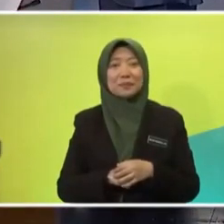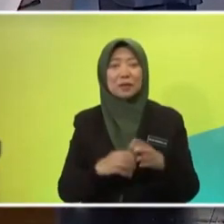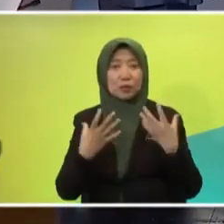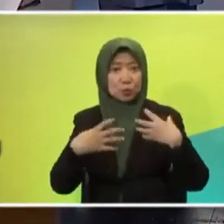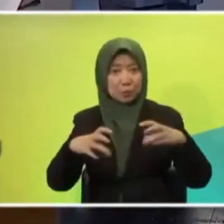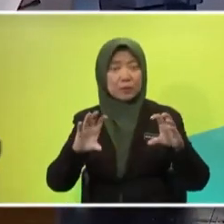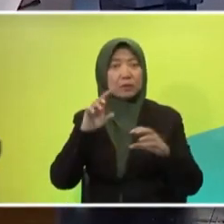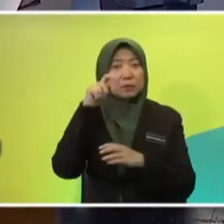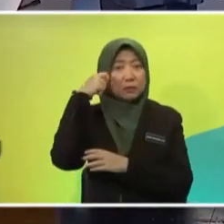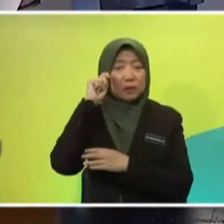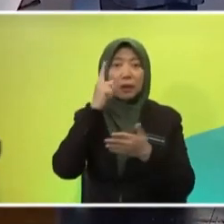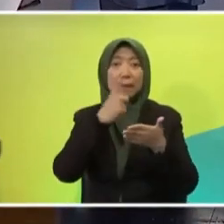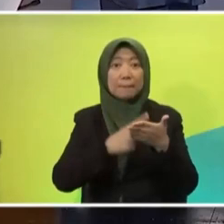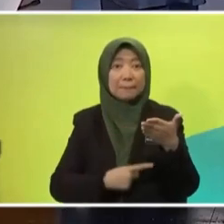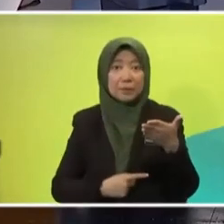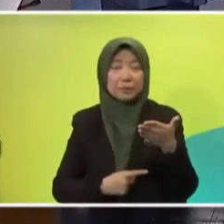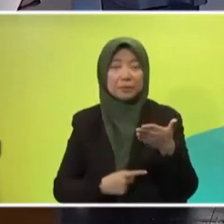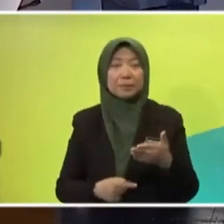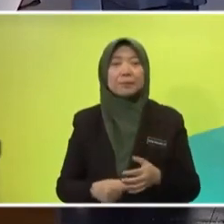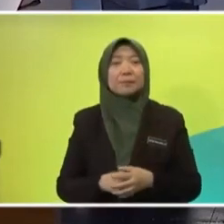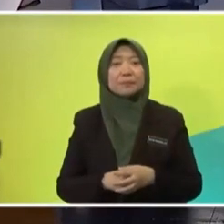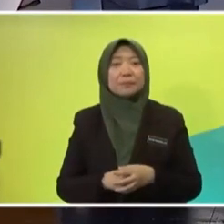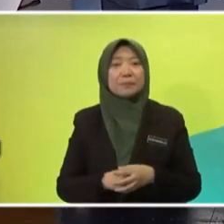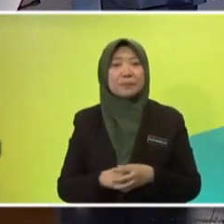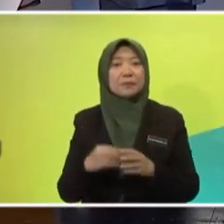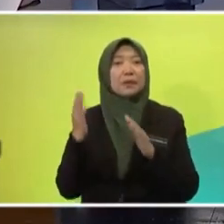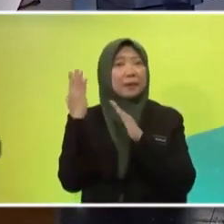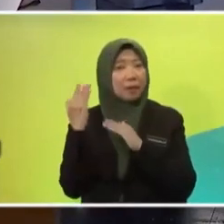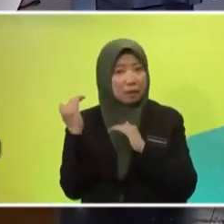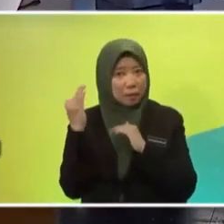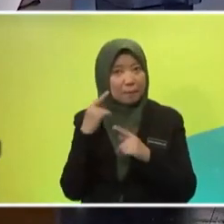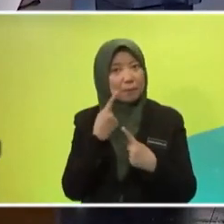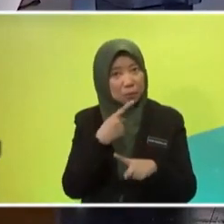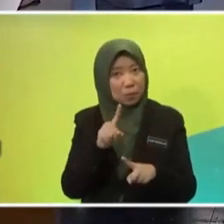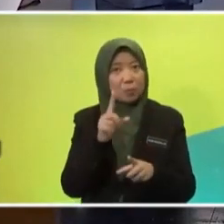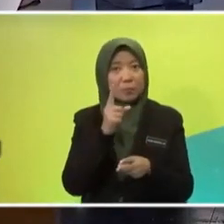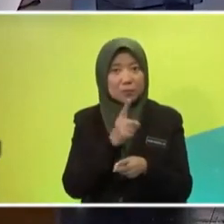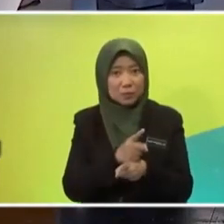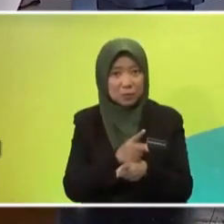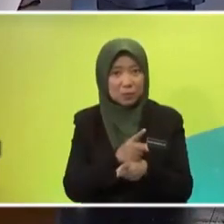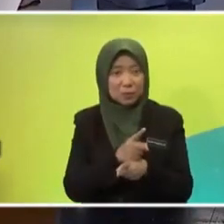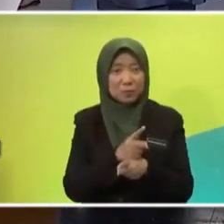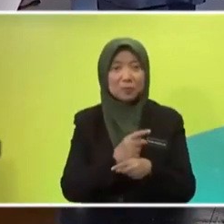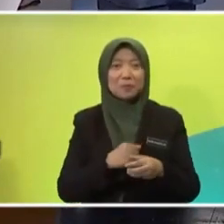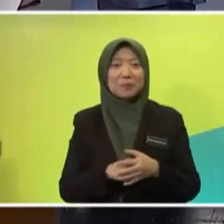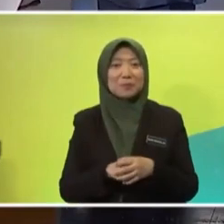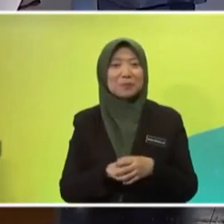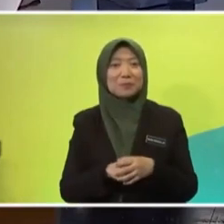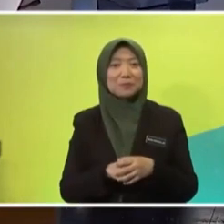cikgu. Okey, boleh. Harap-harap betul lah jawapan Kak Rina ni, adik-adik. Jawapannya